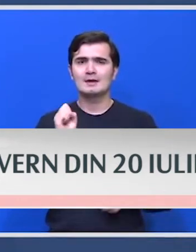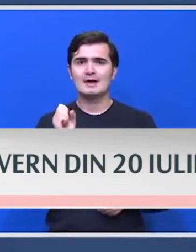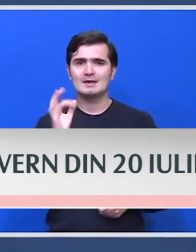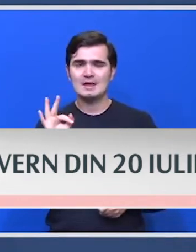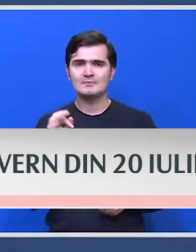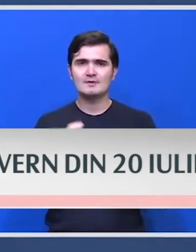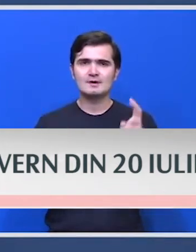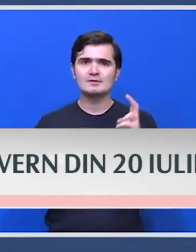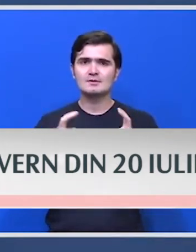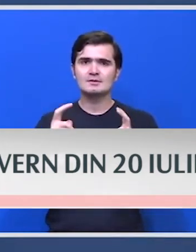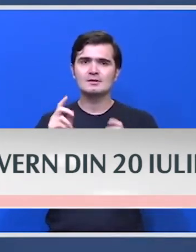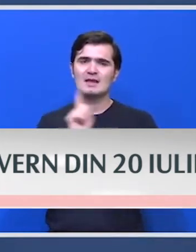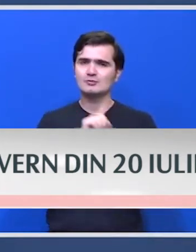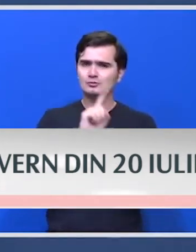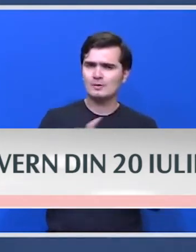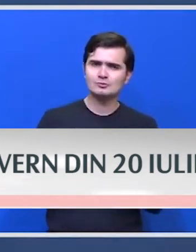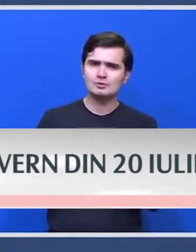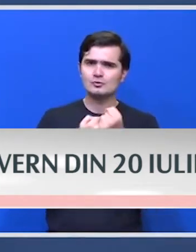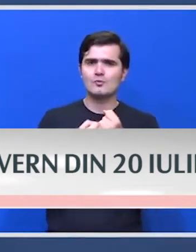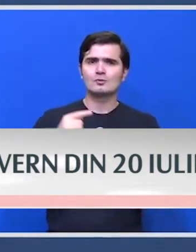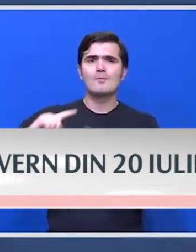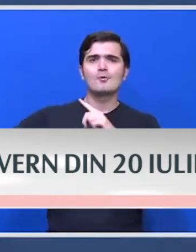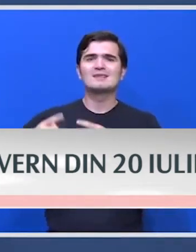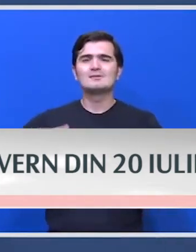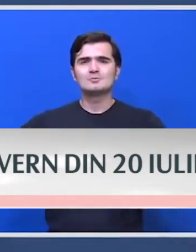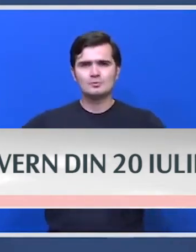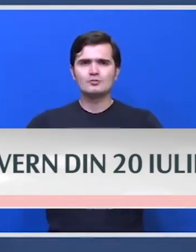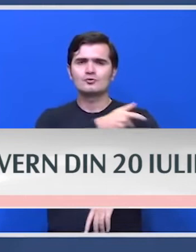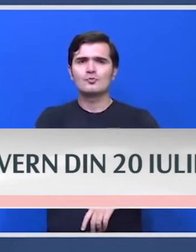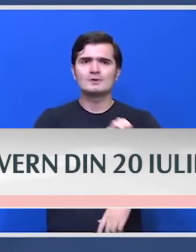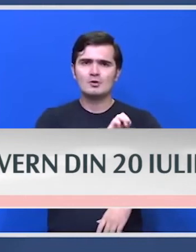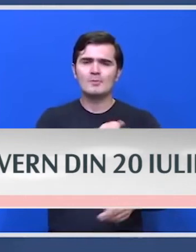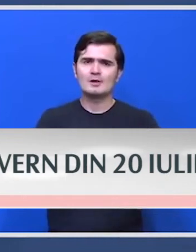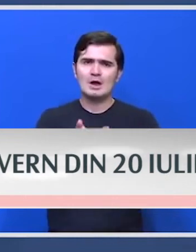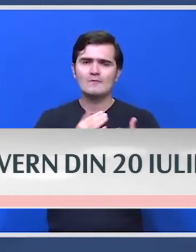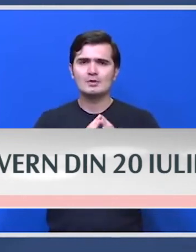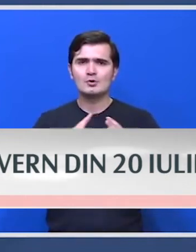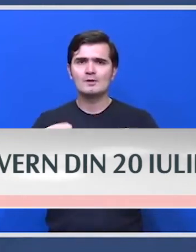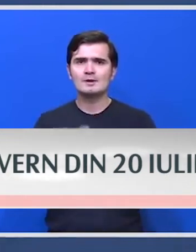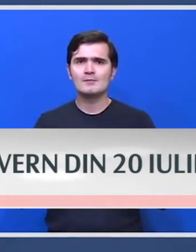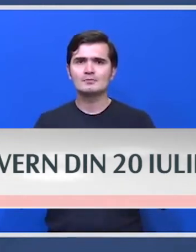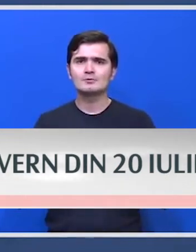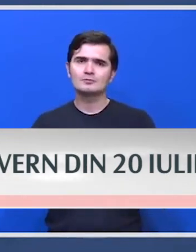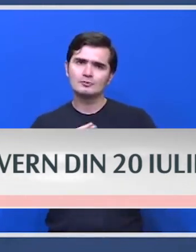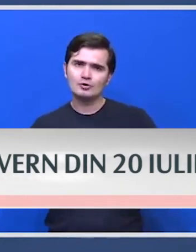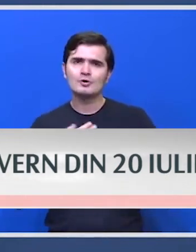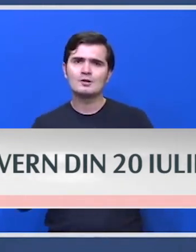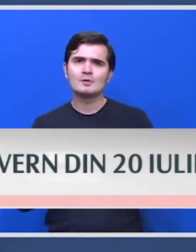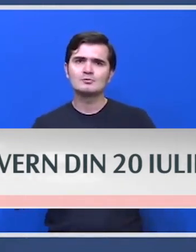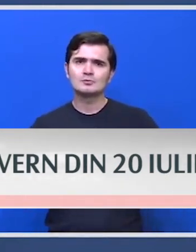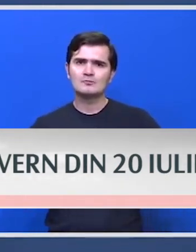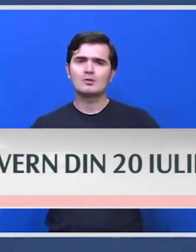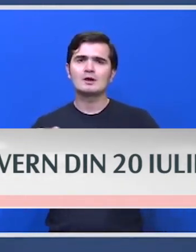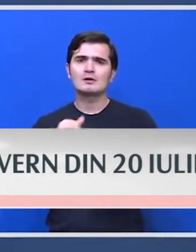de suport de politici publice pe care Comisia Europeană l-a pus la dispoziția României pentru domeniile cercetare, dezvoltare,